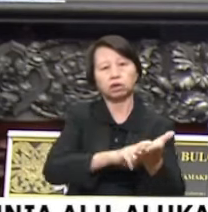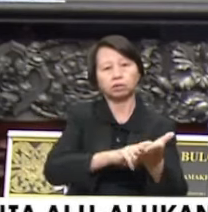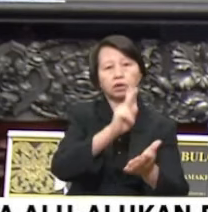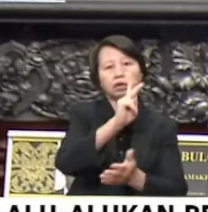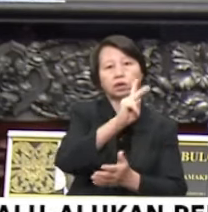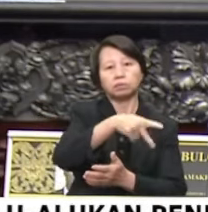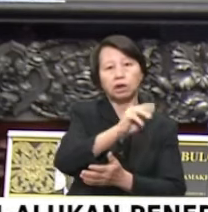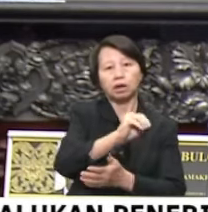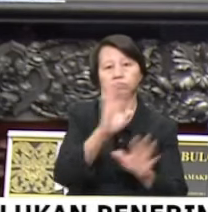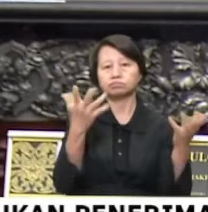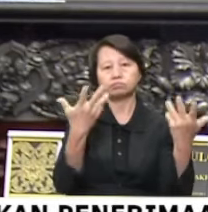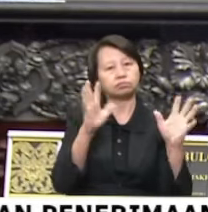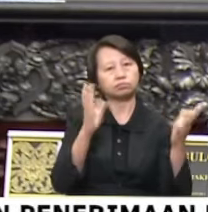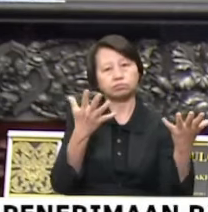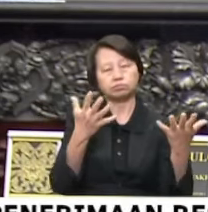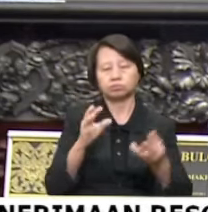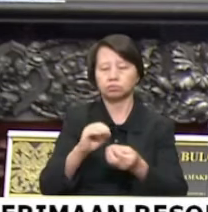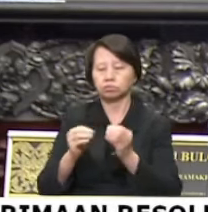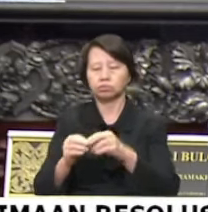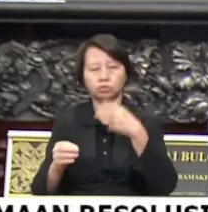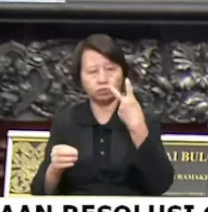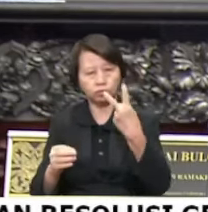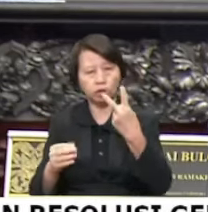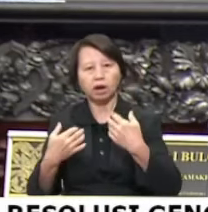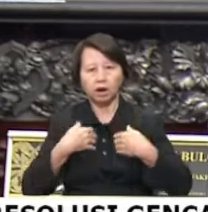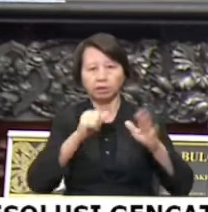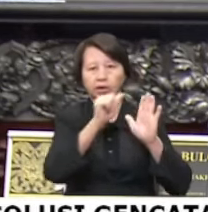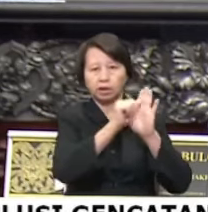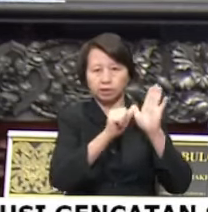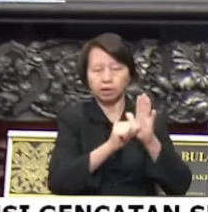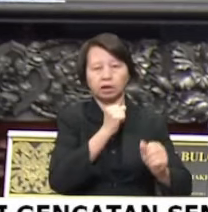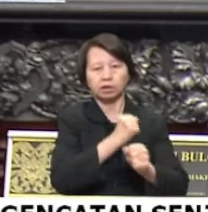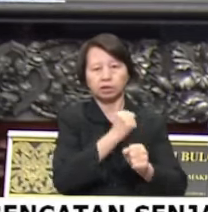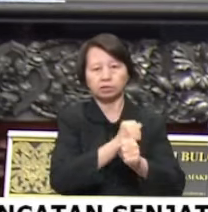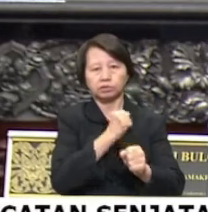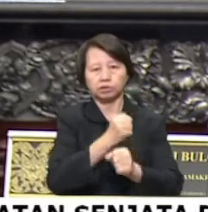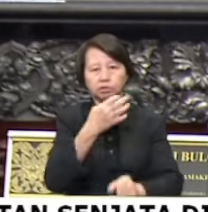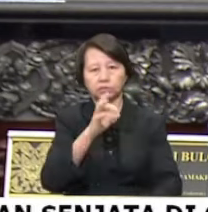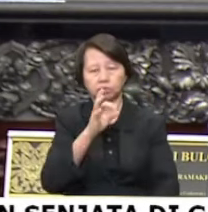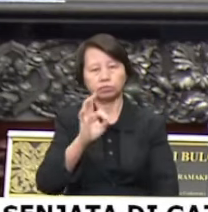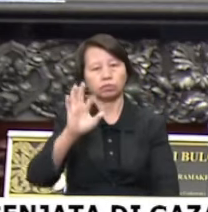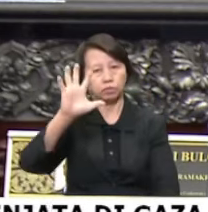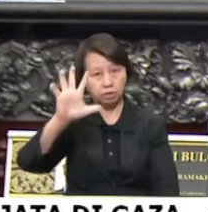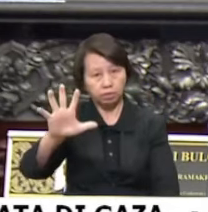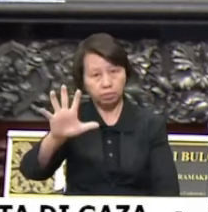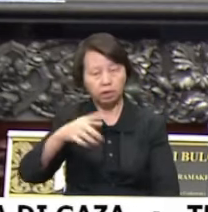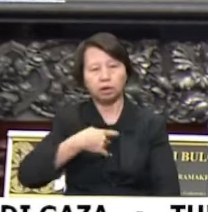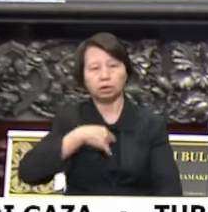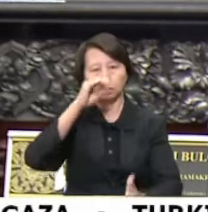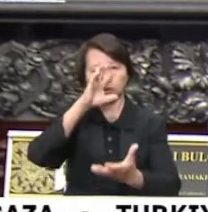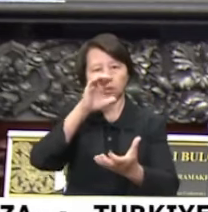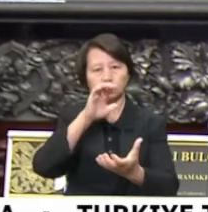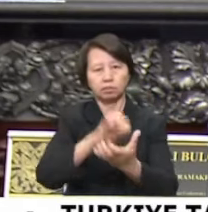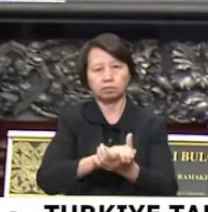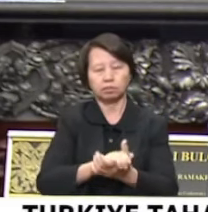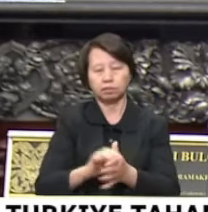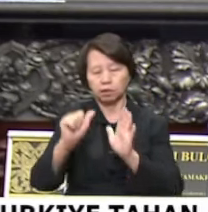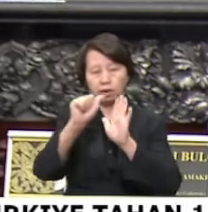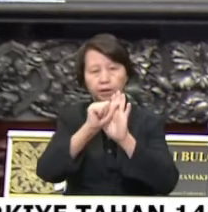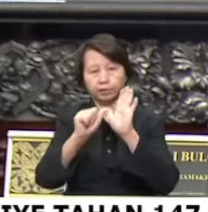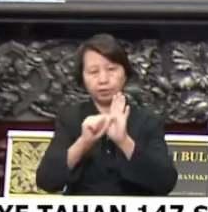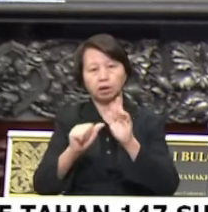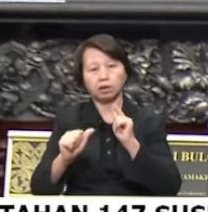satu. Dan nombor dua, kita ada Akta Kerja 1955 dan saya percaya bahawa akta